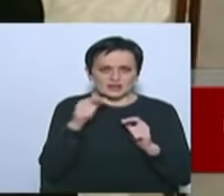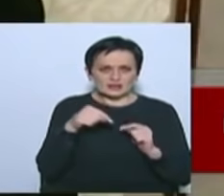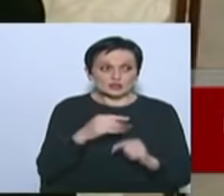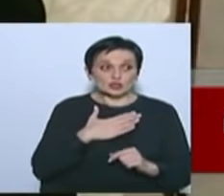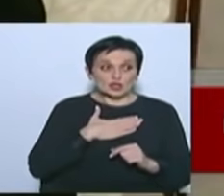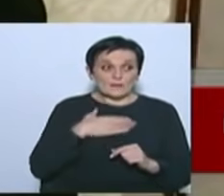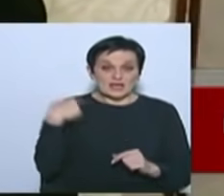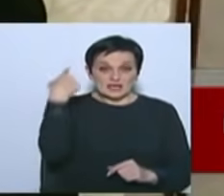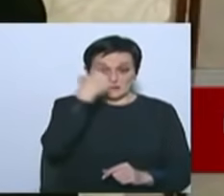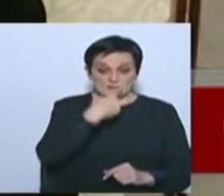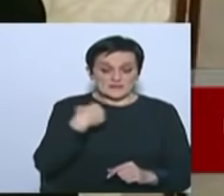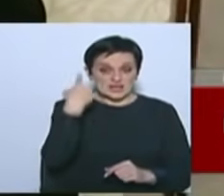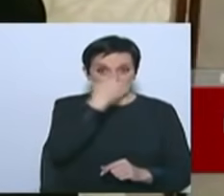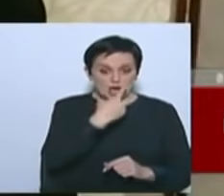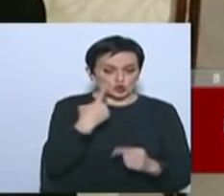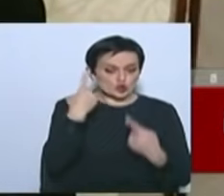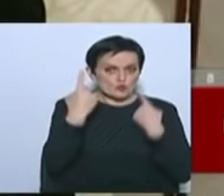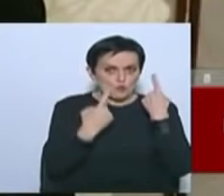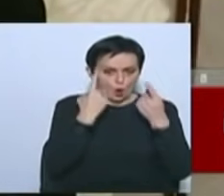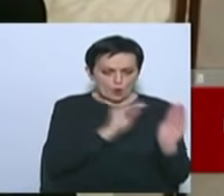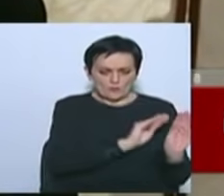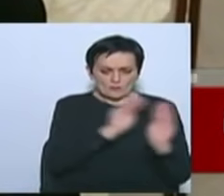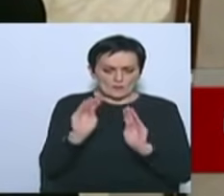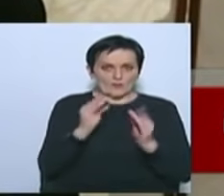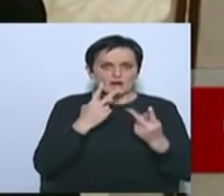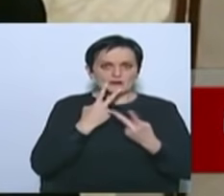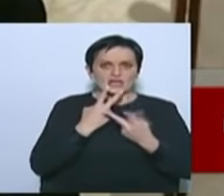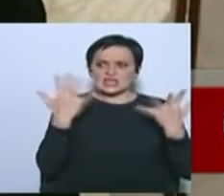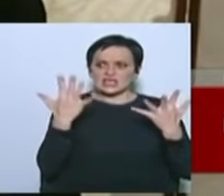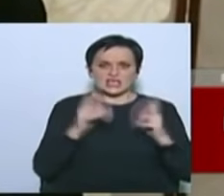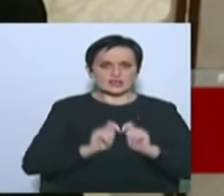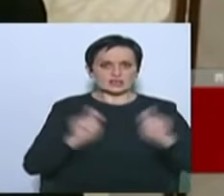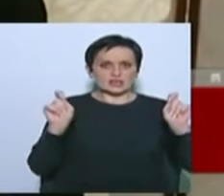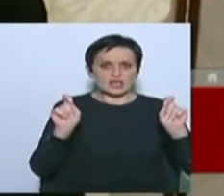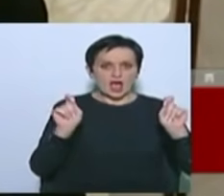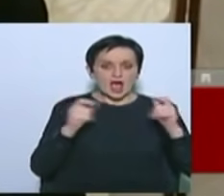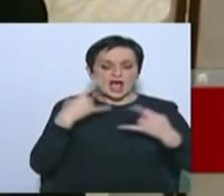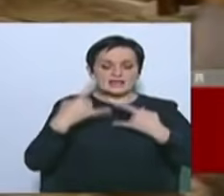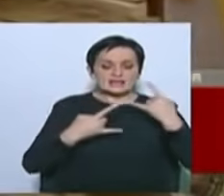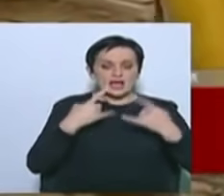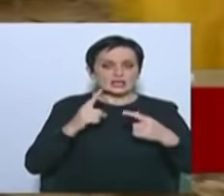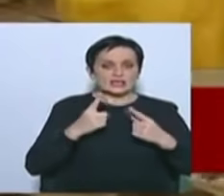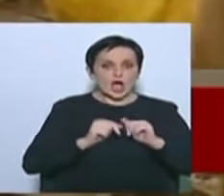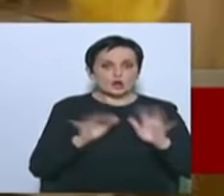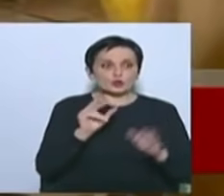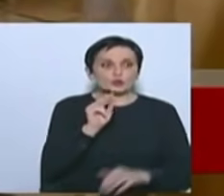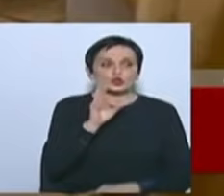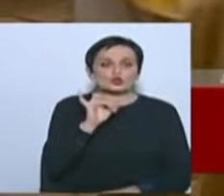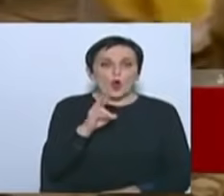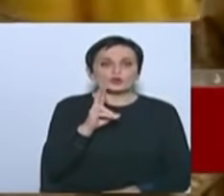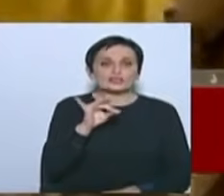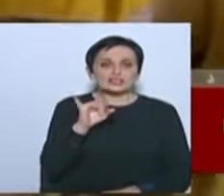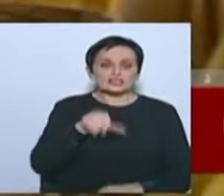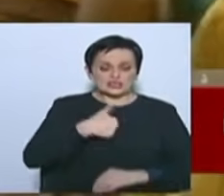Դուք հանդուրժում եք այդ ամենը հանուն ձեր բարեկեցության։ Այստեղ դուք կտեսնեք այդ աղետի ծավալները, որին ես հետևել եմ